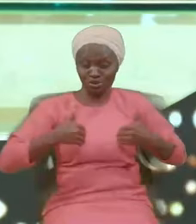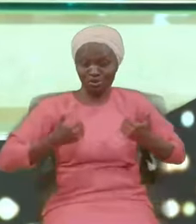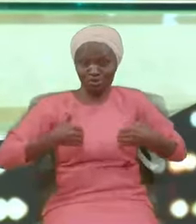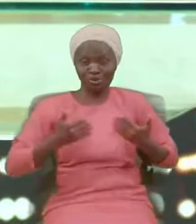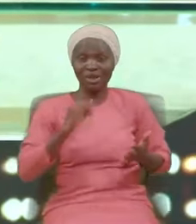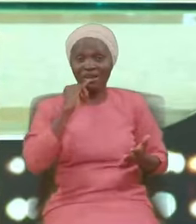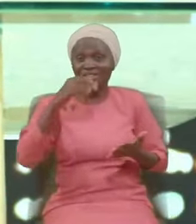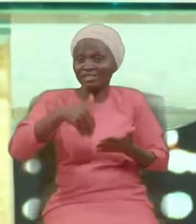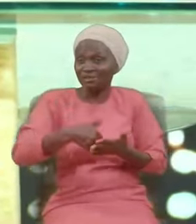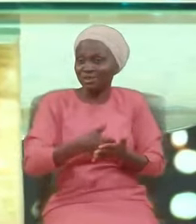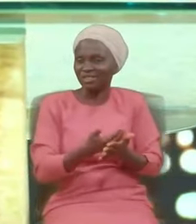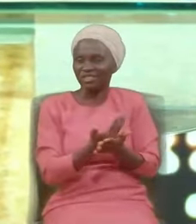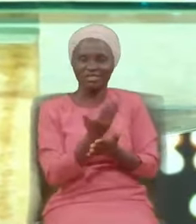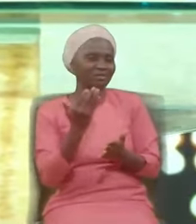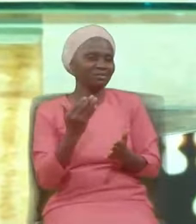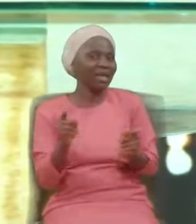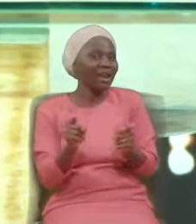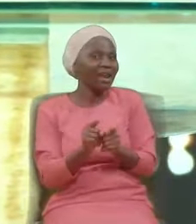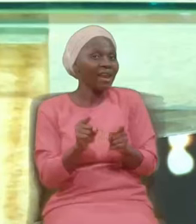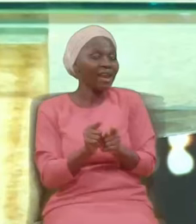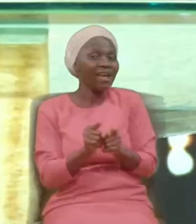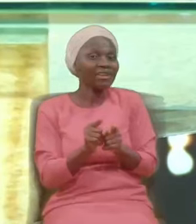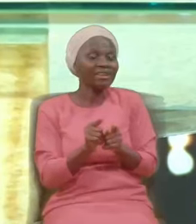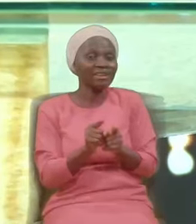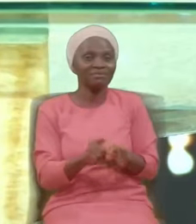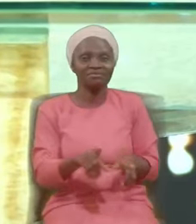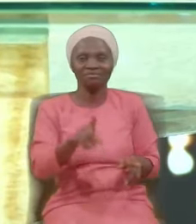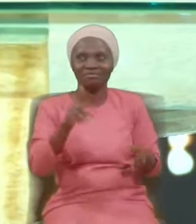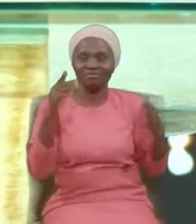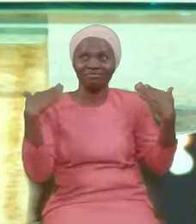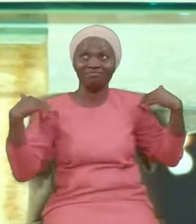rajeunir comme l'aigle?